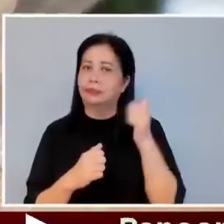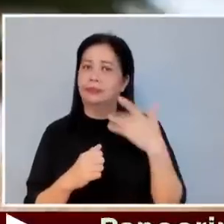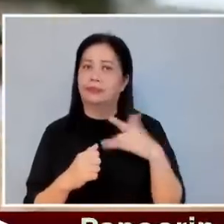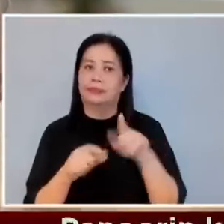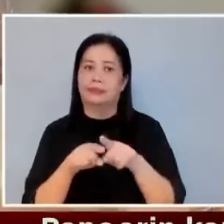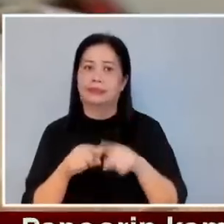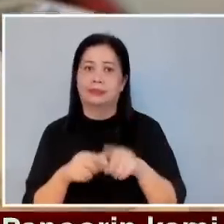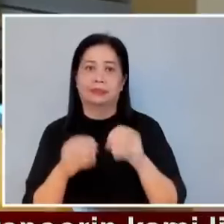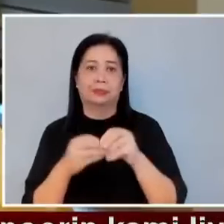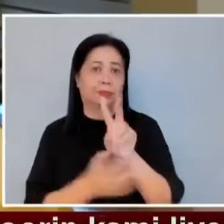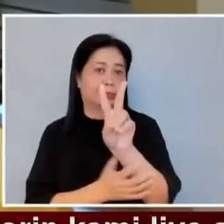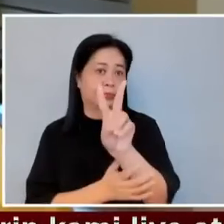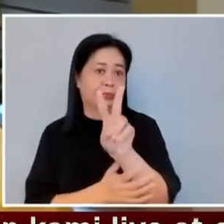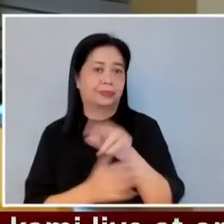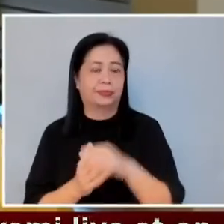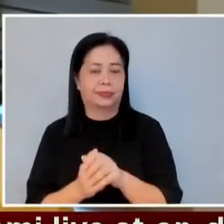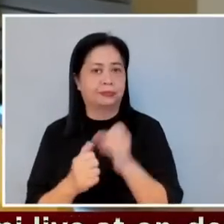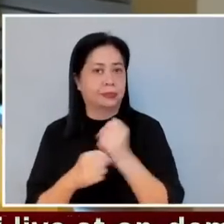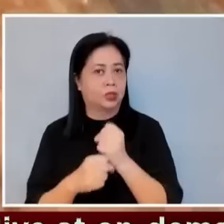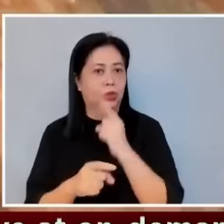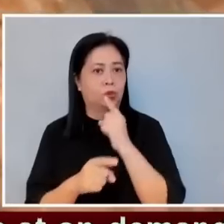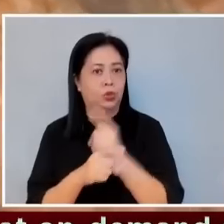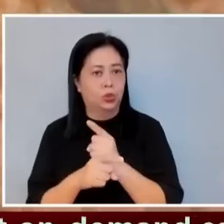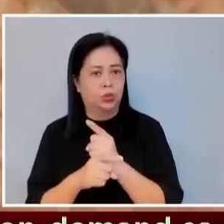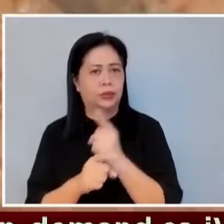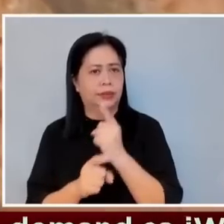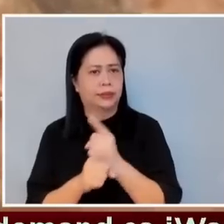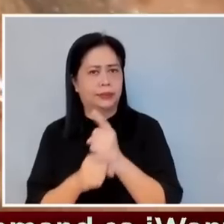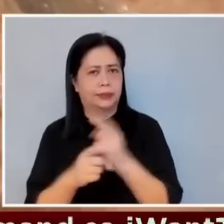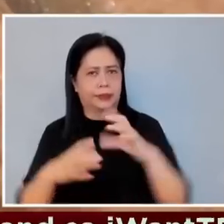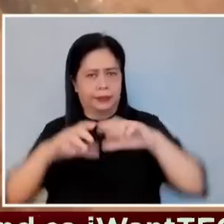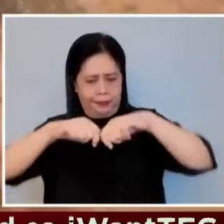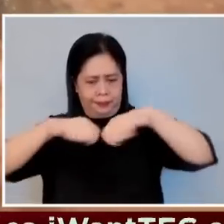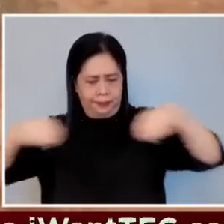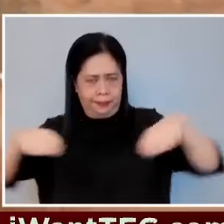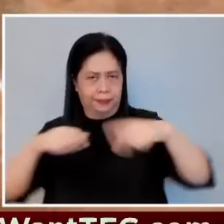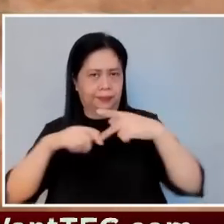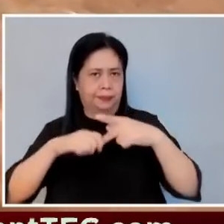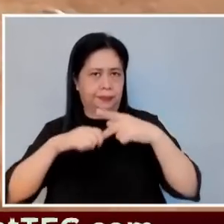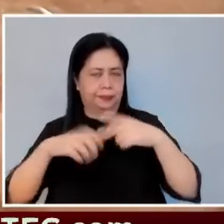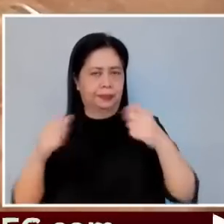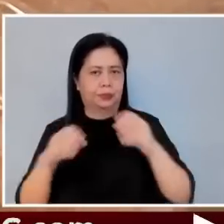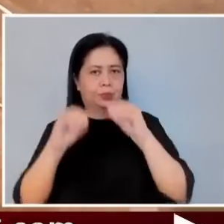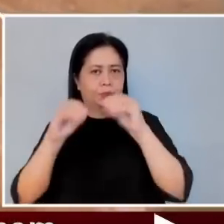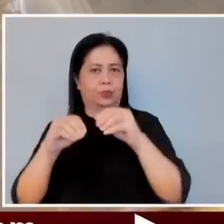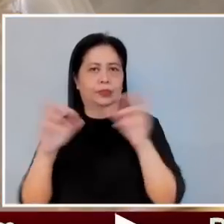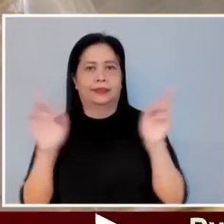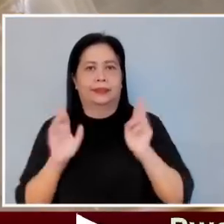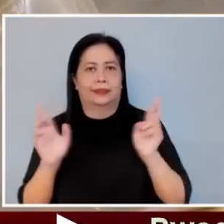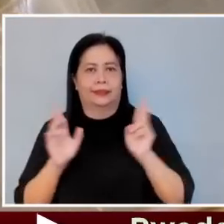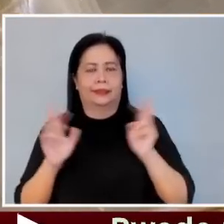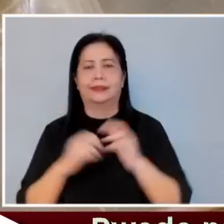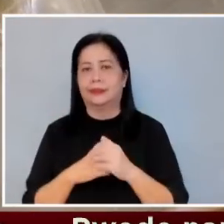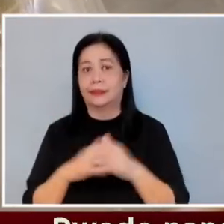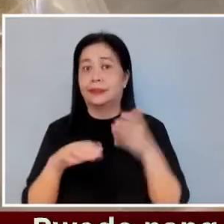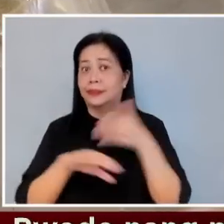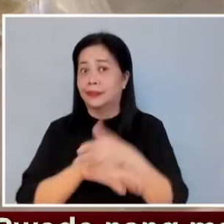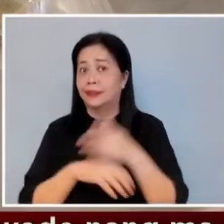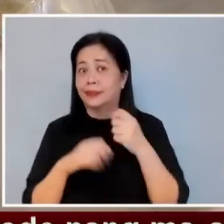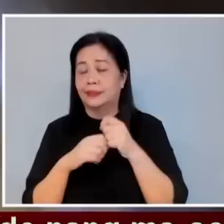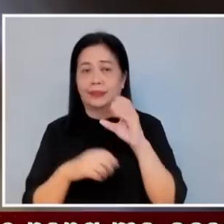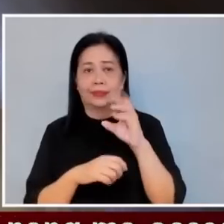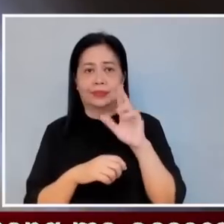tip number 2. Siguraduhin na properly sealed ang plastic at ilagay sa refrigerator. Pagkatapos ng